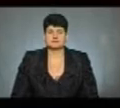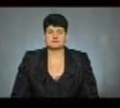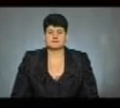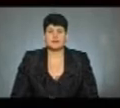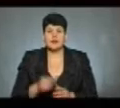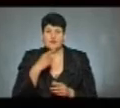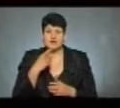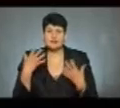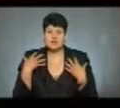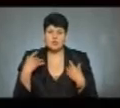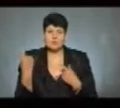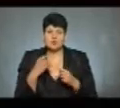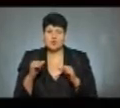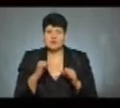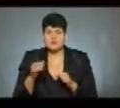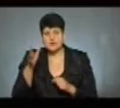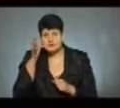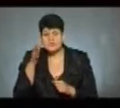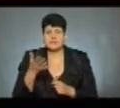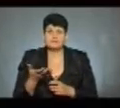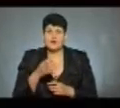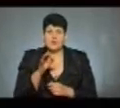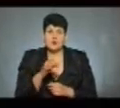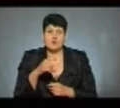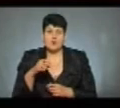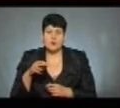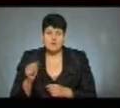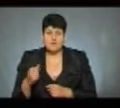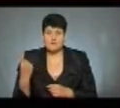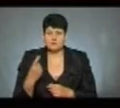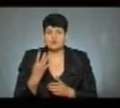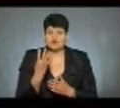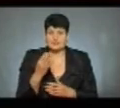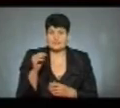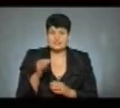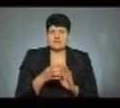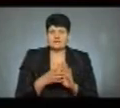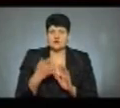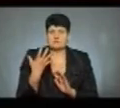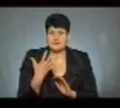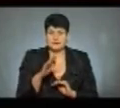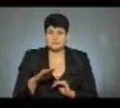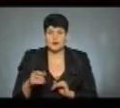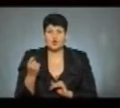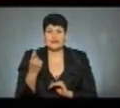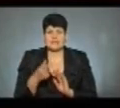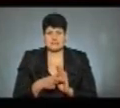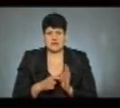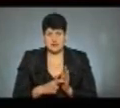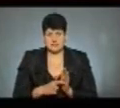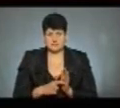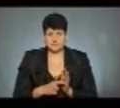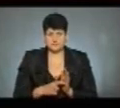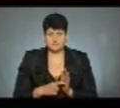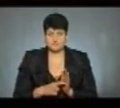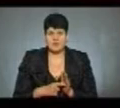За словами начальниці обласного управління освіти і науки Ольги Хоми, в області 4905 учнів 11 класів.